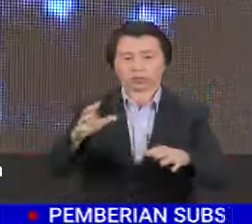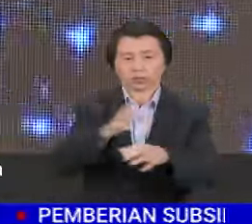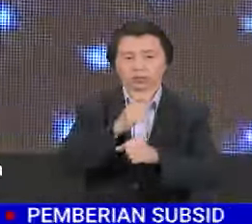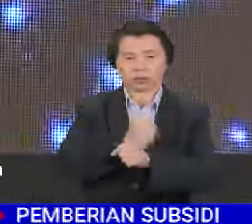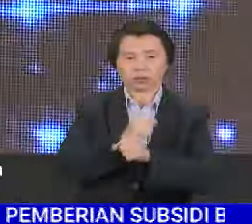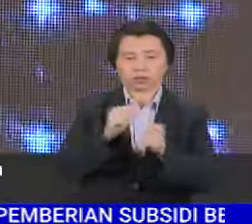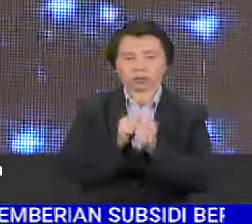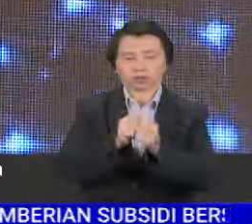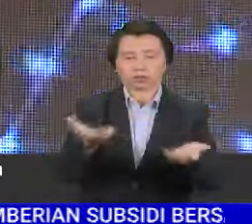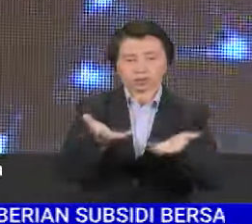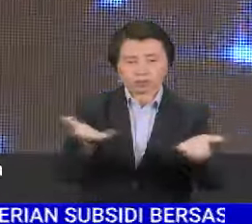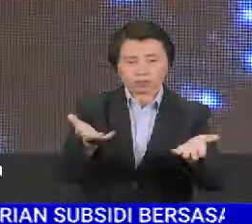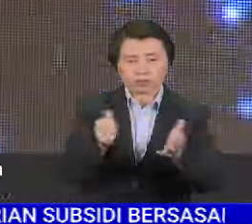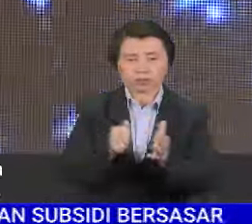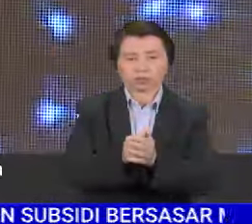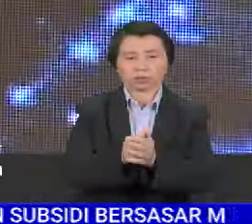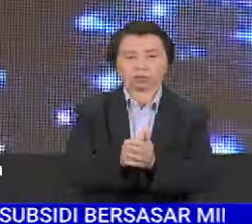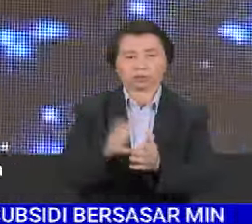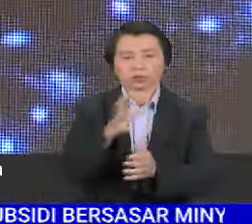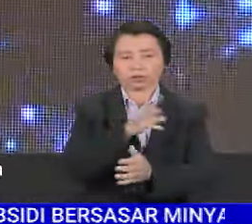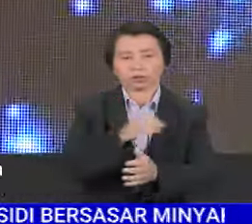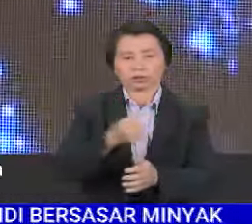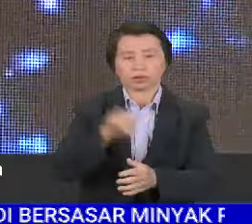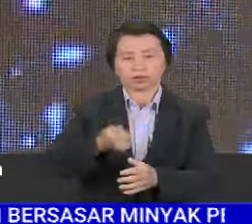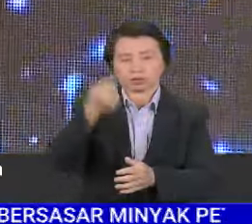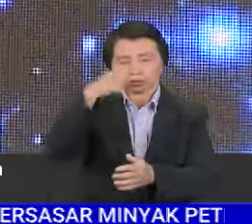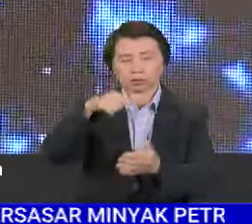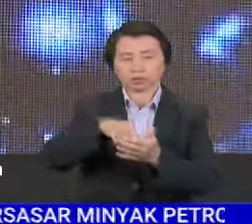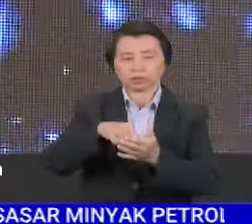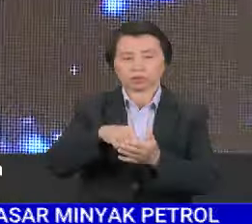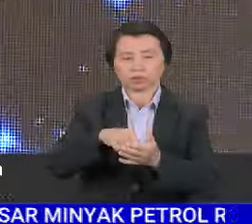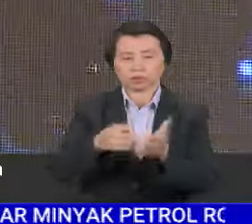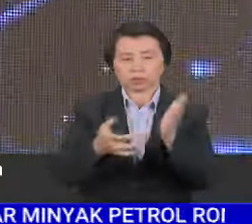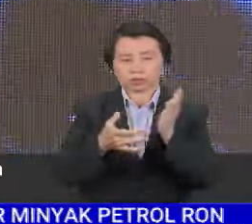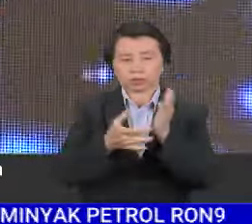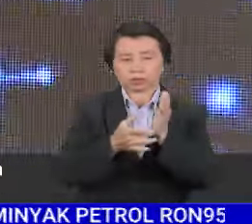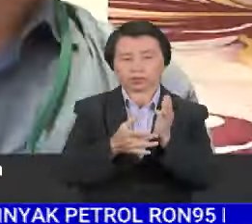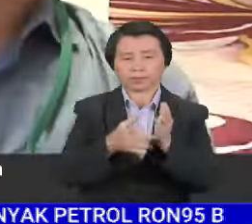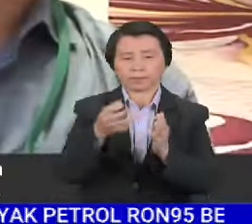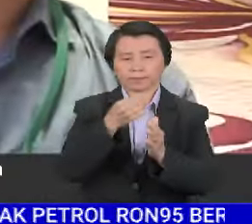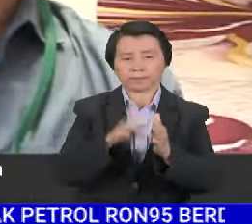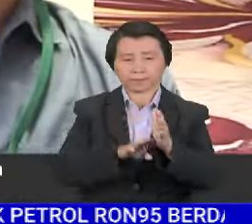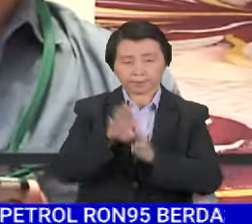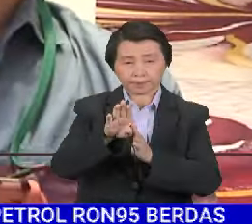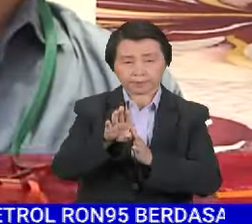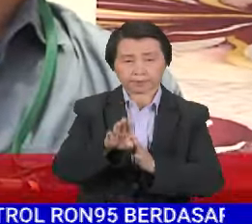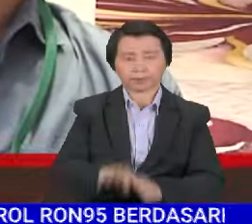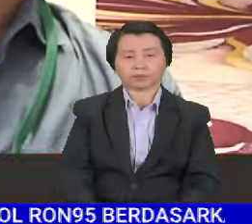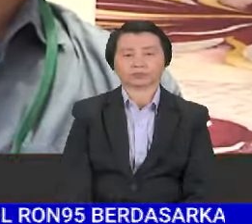better solutions to our customers and to stay ahead of latest technologies and developments.